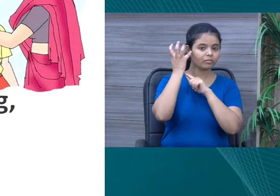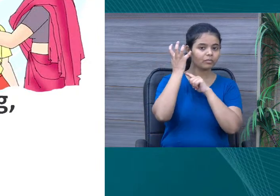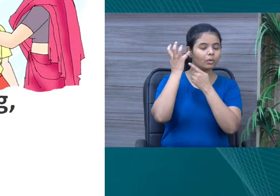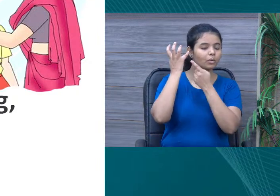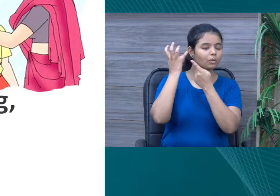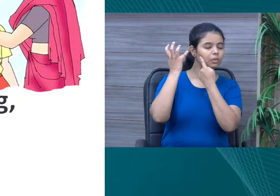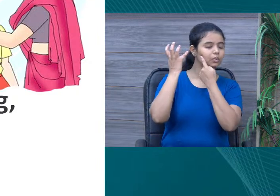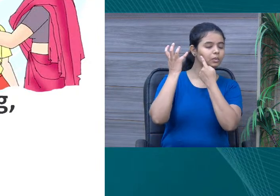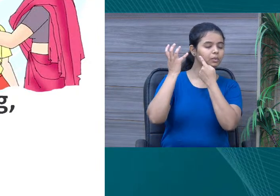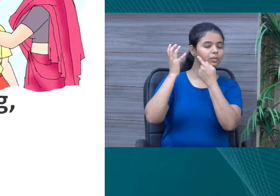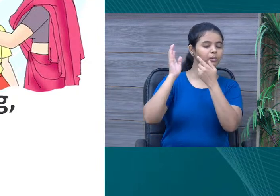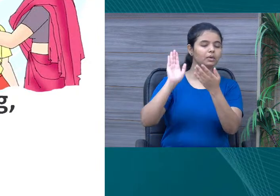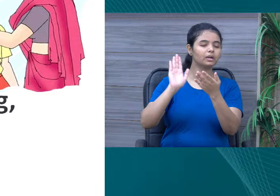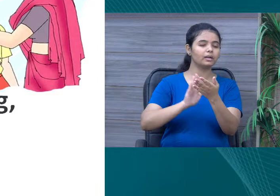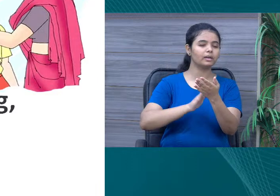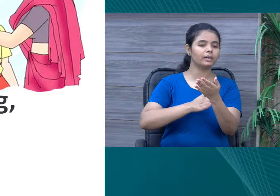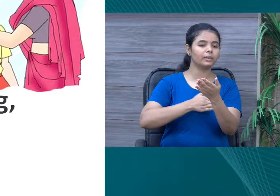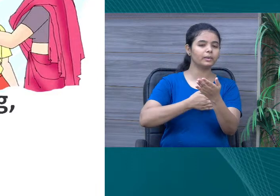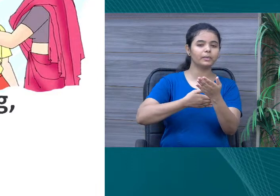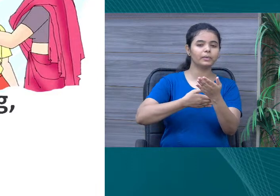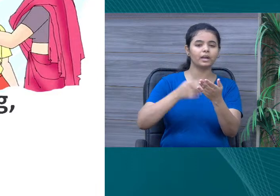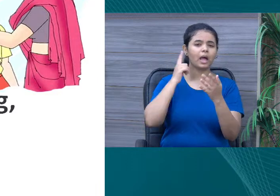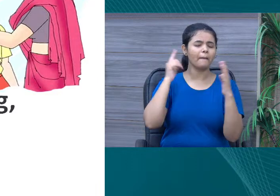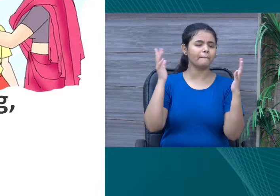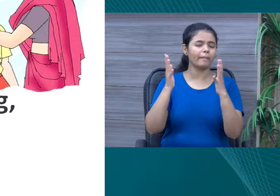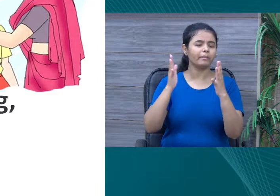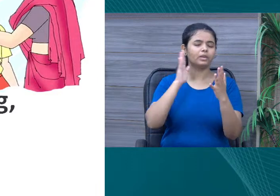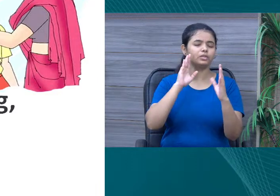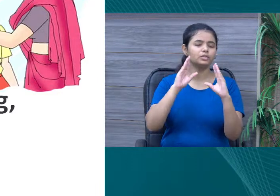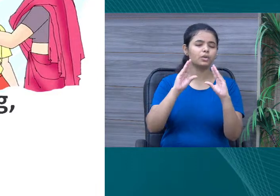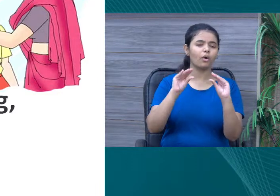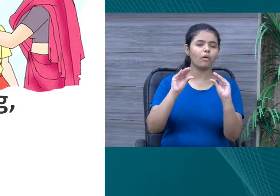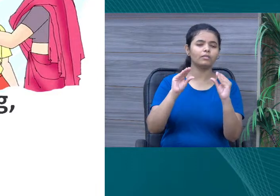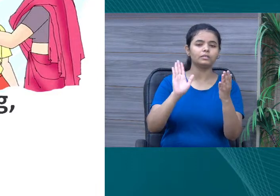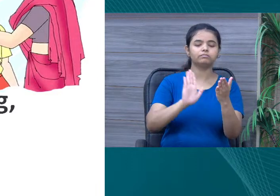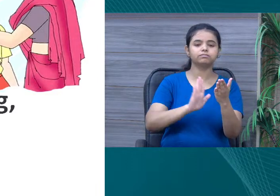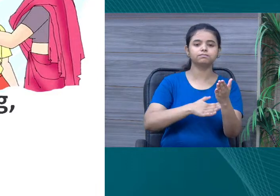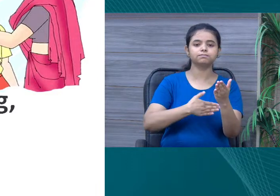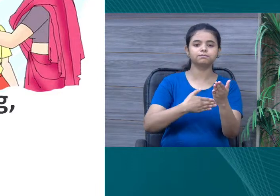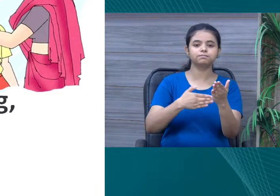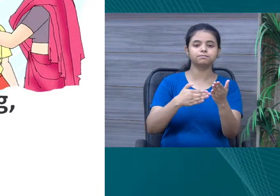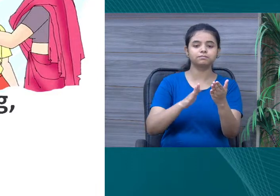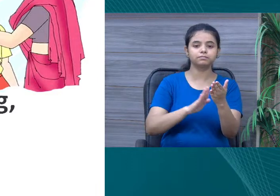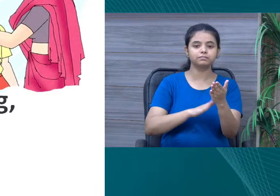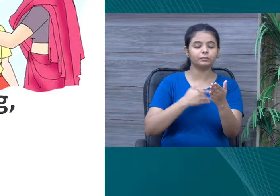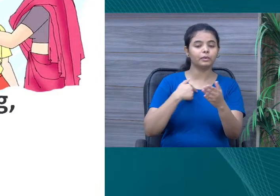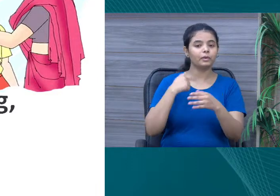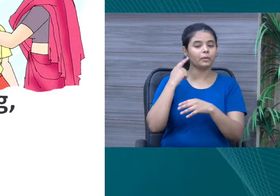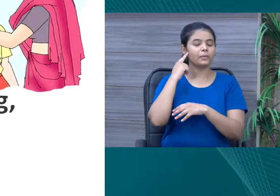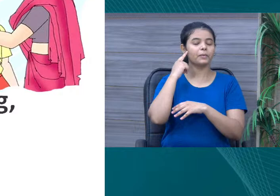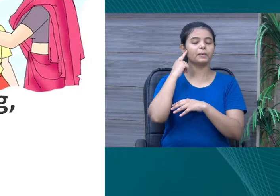song, soft, sweet and clear. उस shell के अंदर से उसको एक